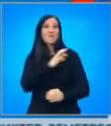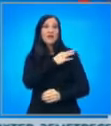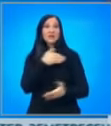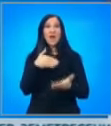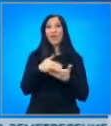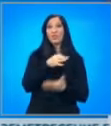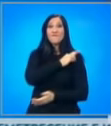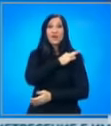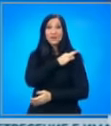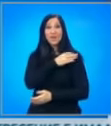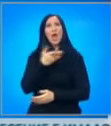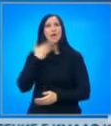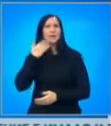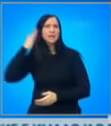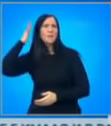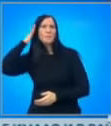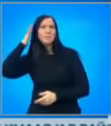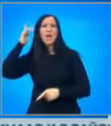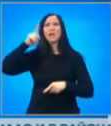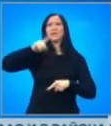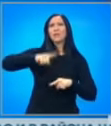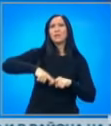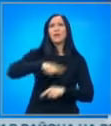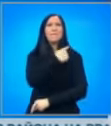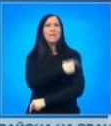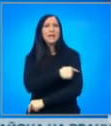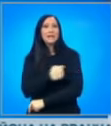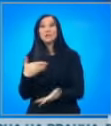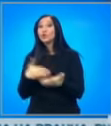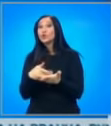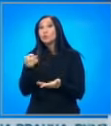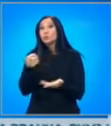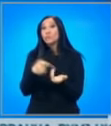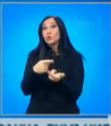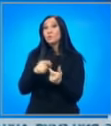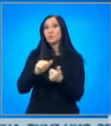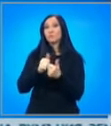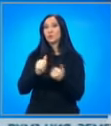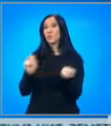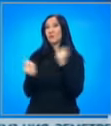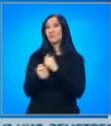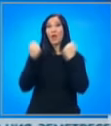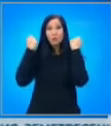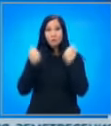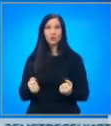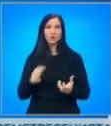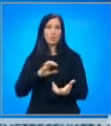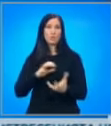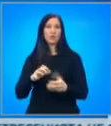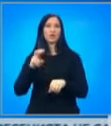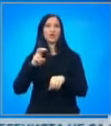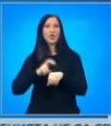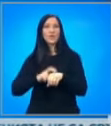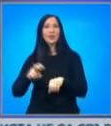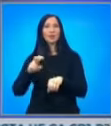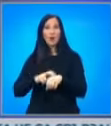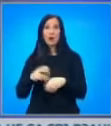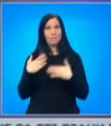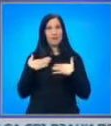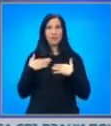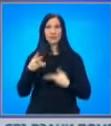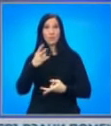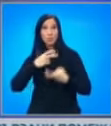антиваксери, изказаха се премиери, съдии, медици. Защо този път спортът се превърна в тежка политика? Дженан Дорал е при нас, за